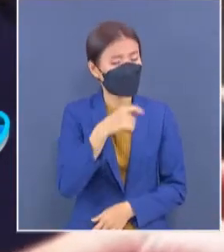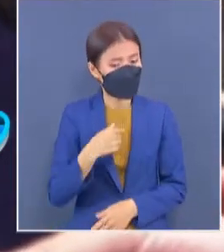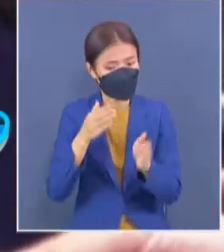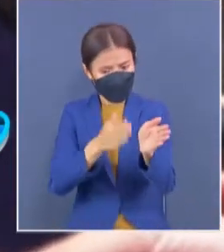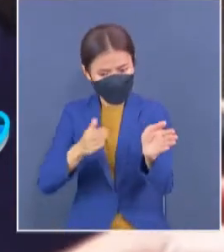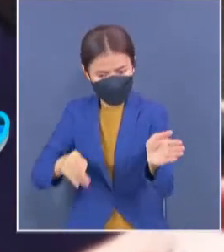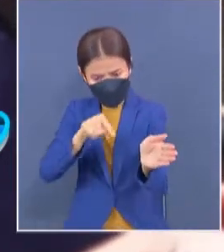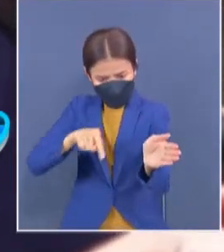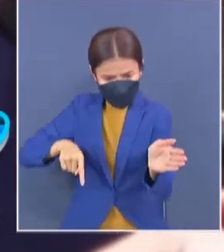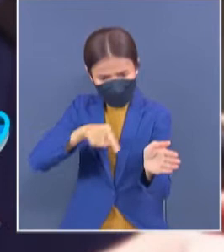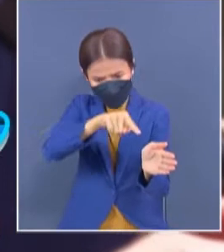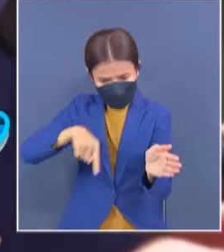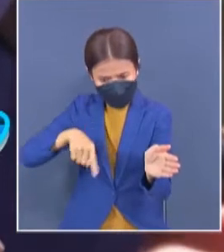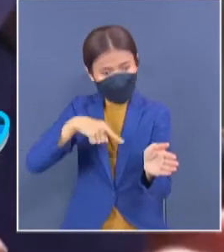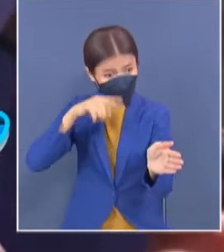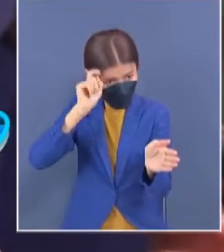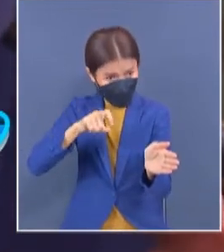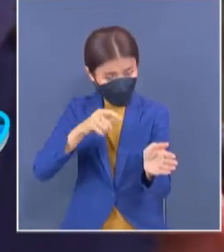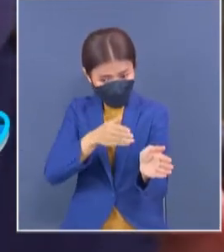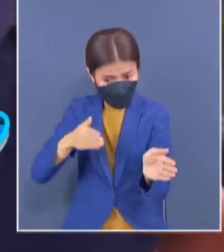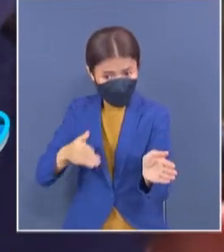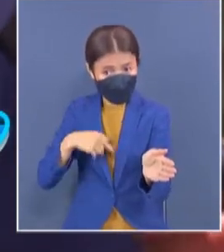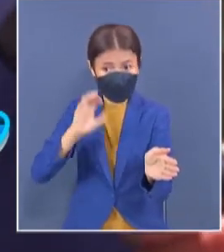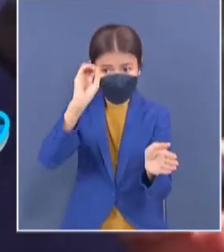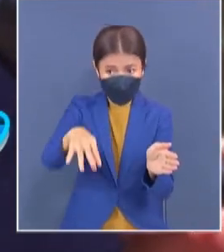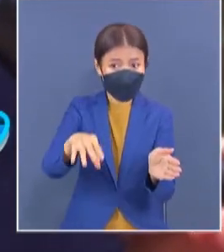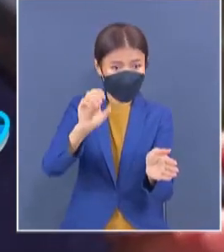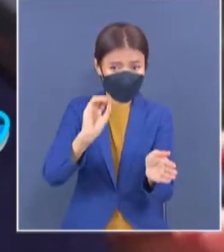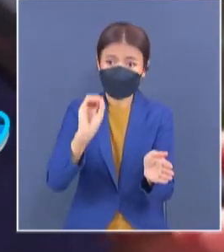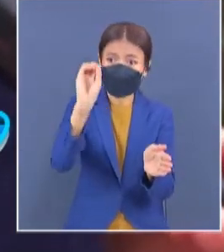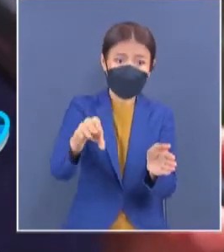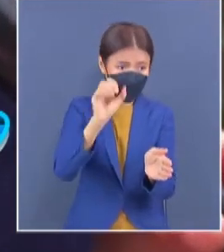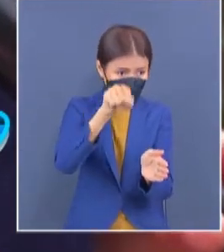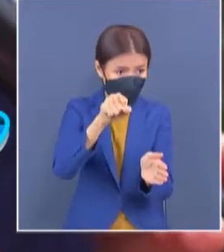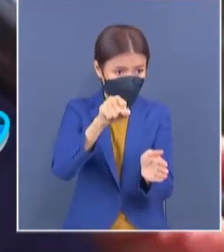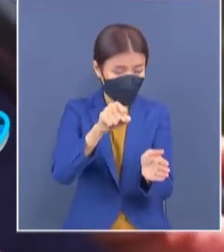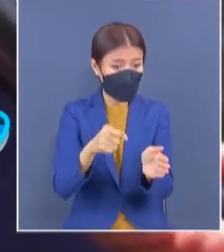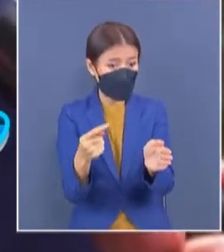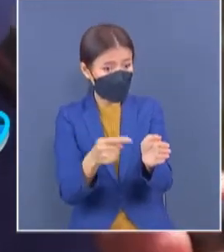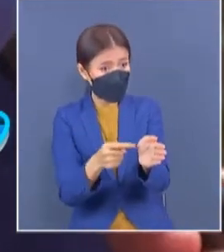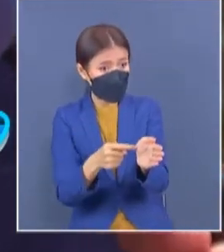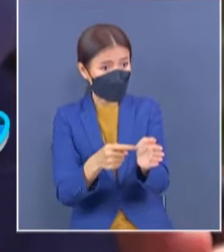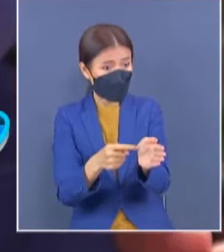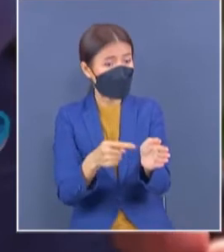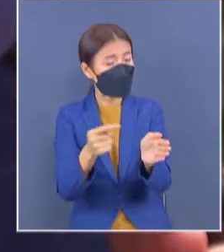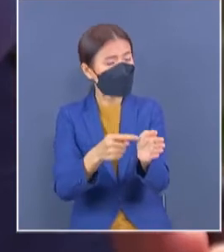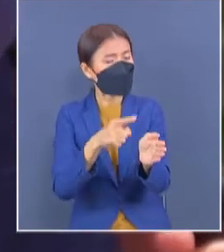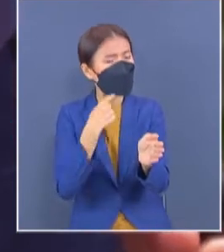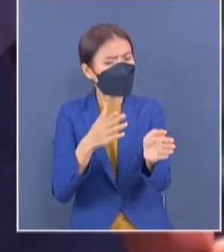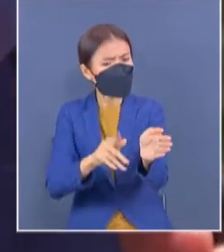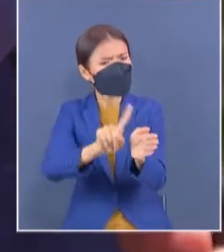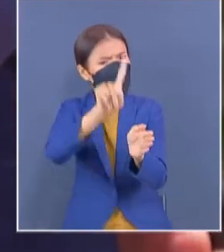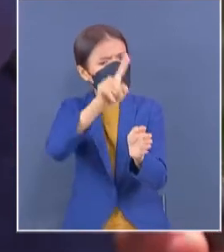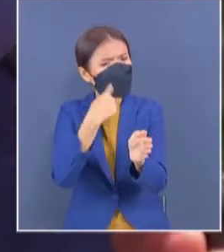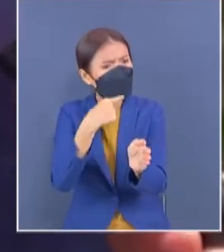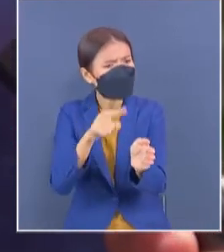ช่ครับ ก็คือเบื้องต้นสามเรามุกยอมรับว่า3คันในภาพเนี่ยเป็นเราที่ขับมาอย่างนั้น ครับผมใช่ครับ คันหน้าเป็นใครพอจะอธิบายได้